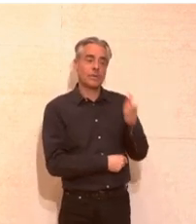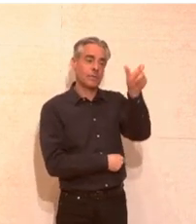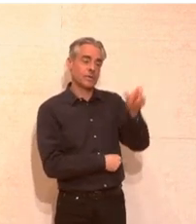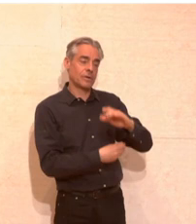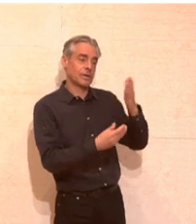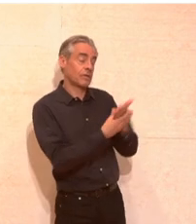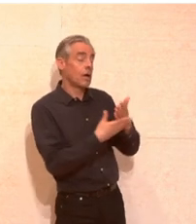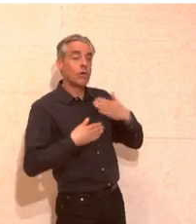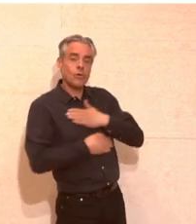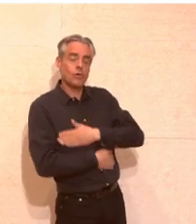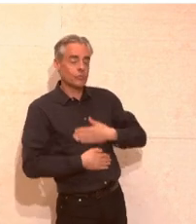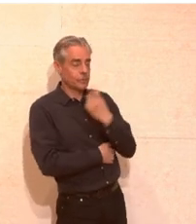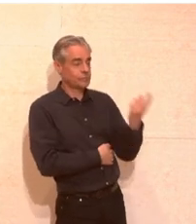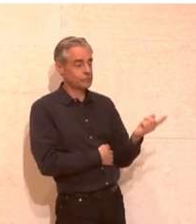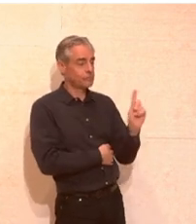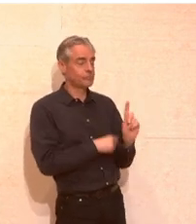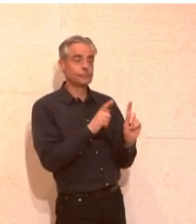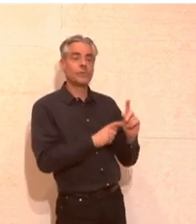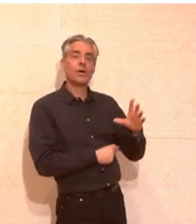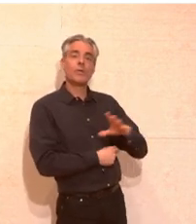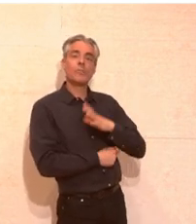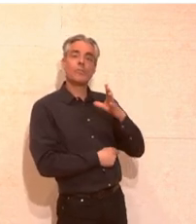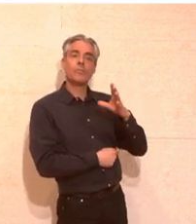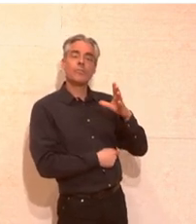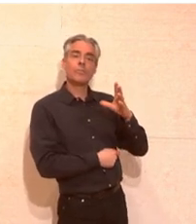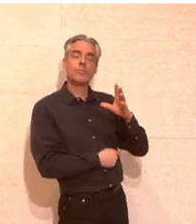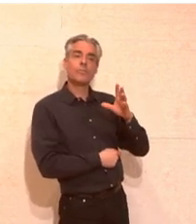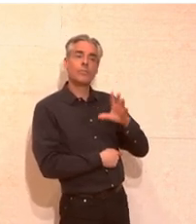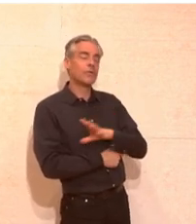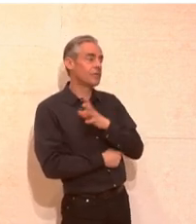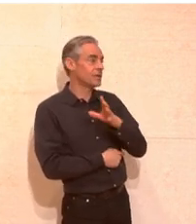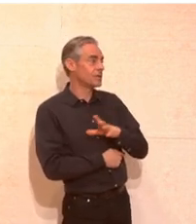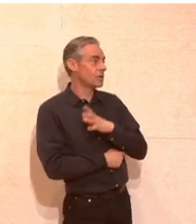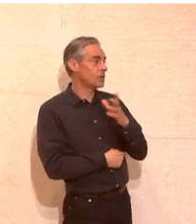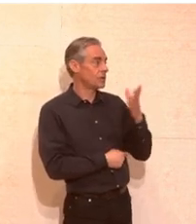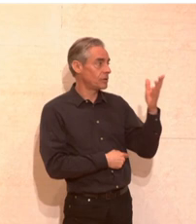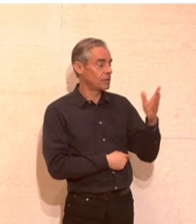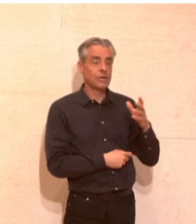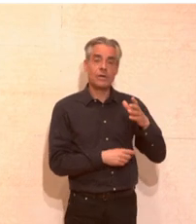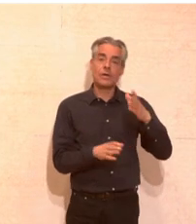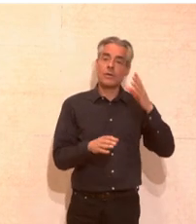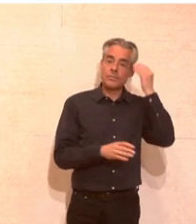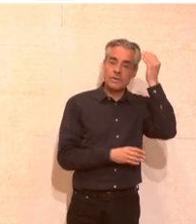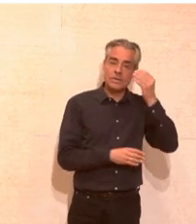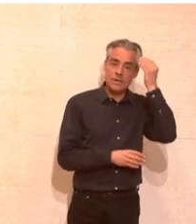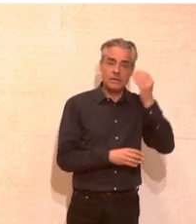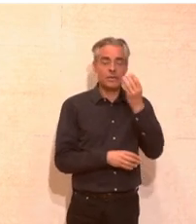suis ravie d'accueillir le professeur Carmen Schroeder, qui est professeur de psychiatrie de l'enfant et de l'adolescent